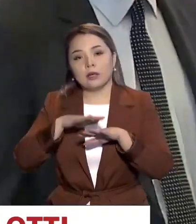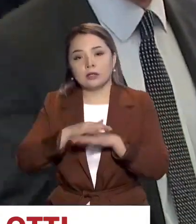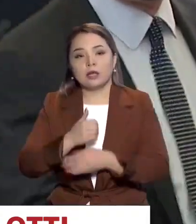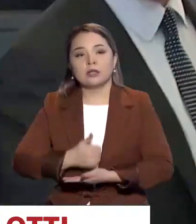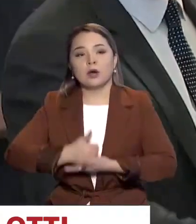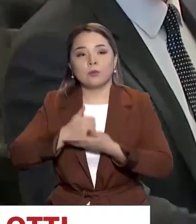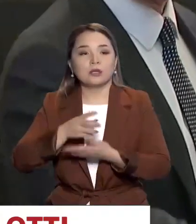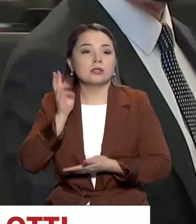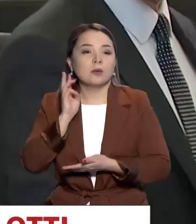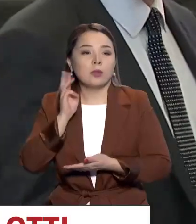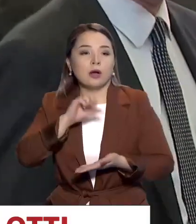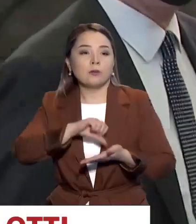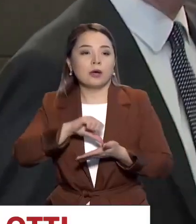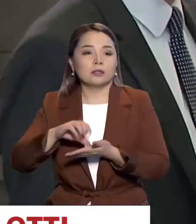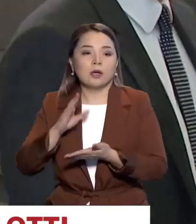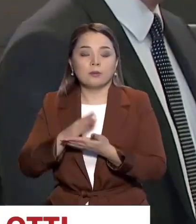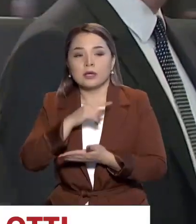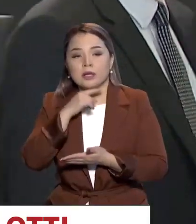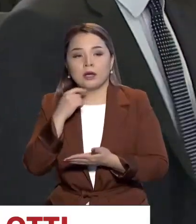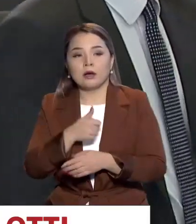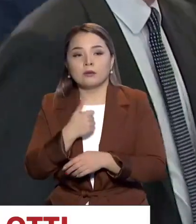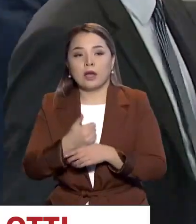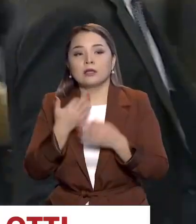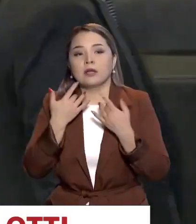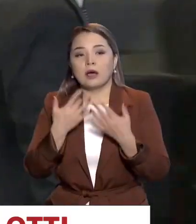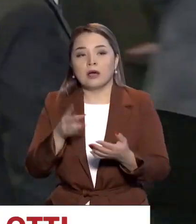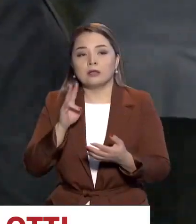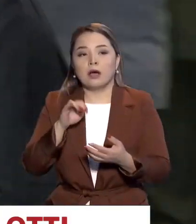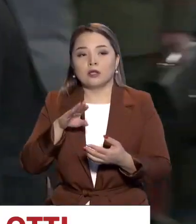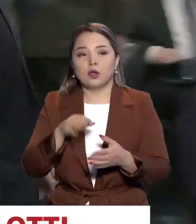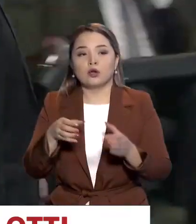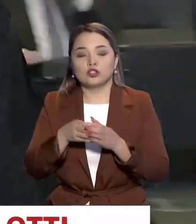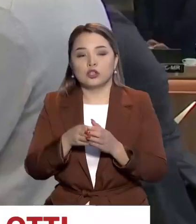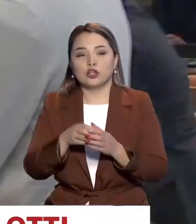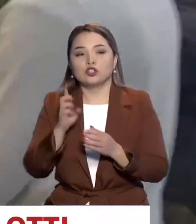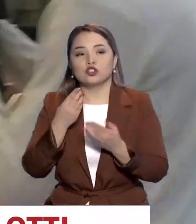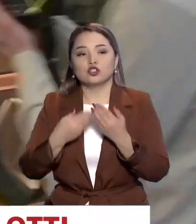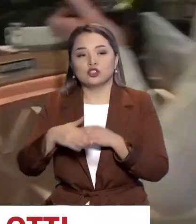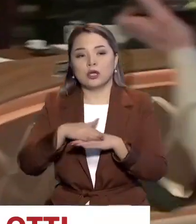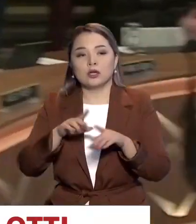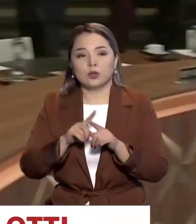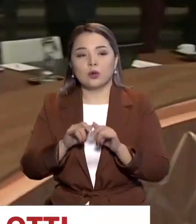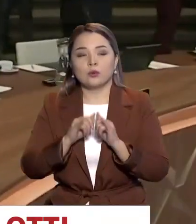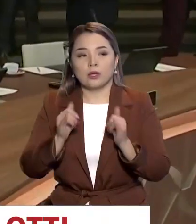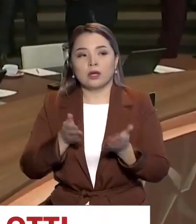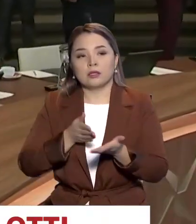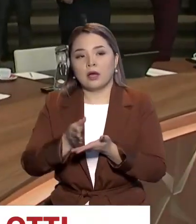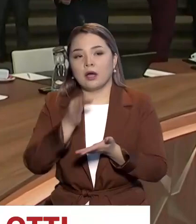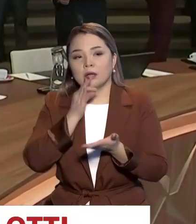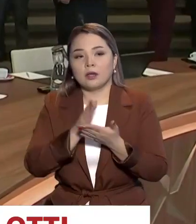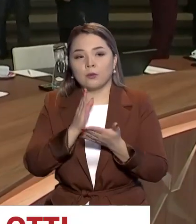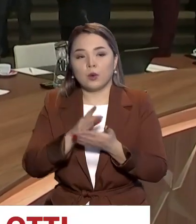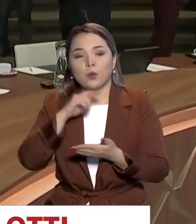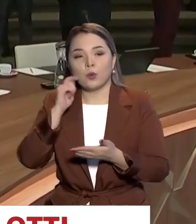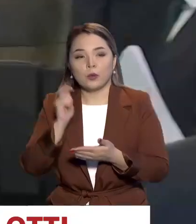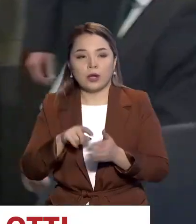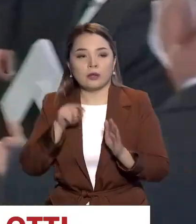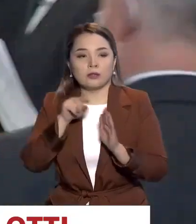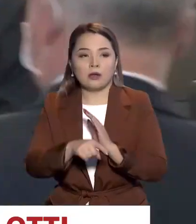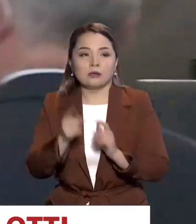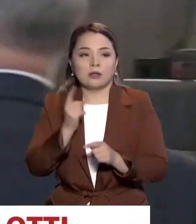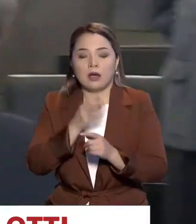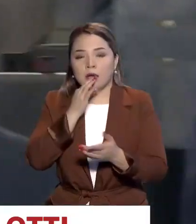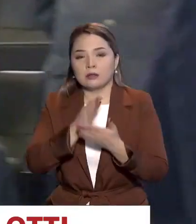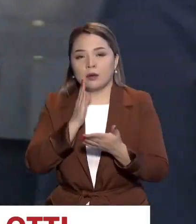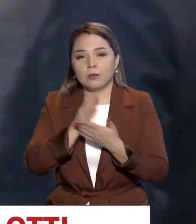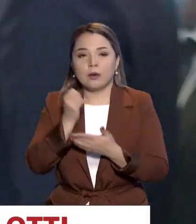лауазымды дипломаттар қатысқан. Ресейдің басты талабы НАТО-ның шығысқа қарай кеңеюін тоқтату, Украинаның альянсқа кірмеуі. Мәскеу